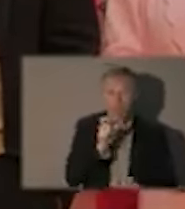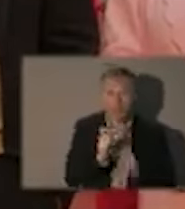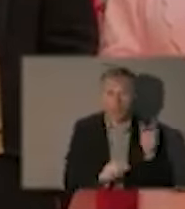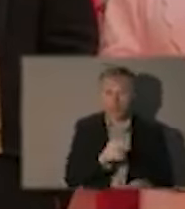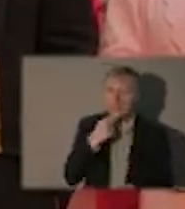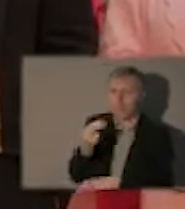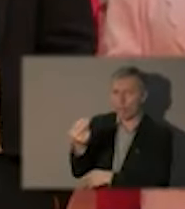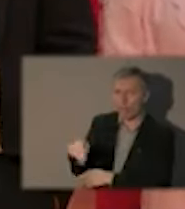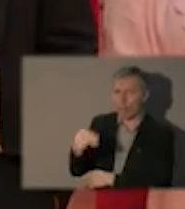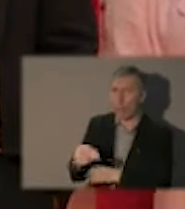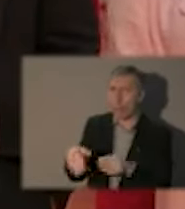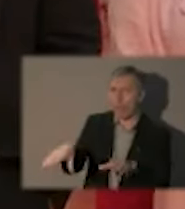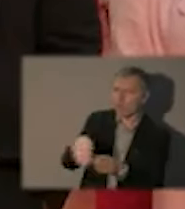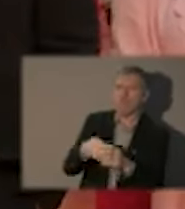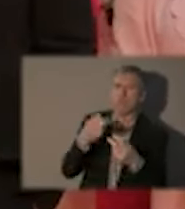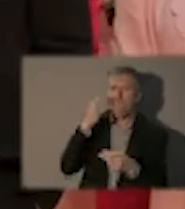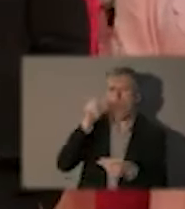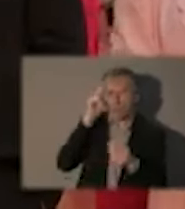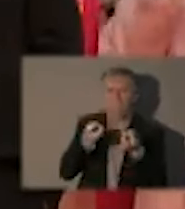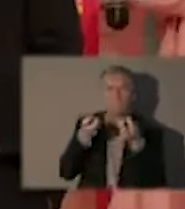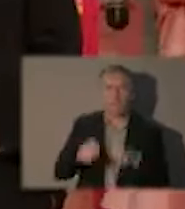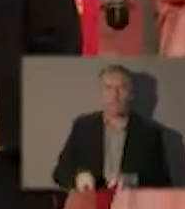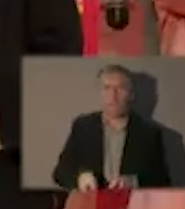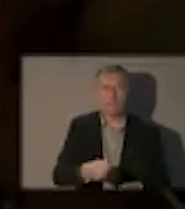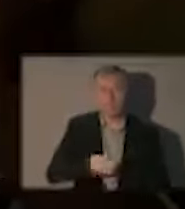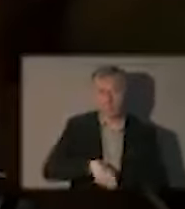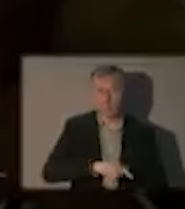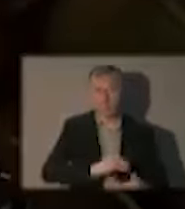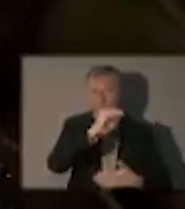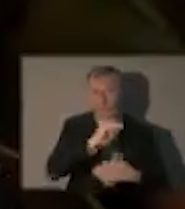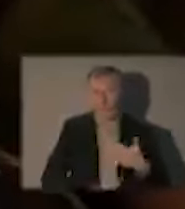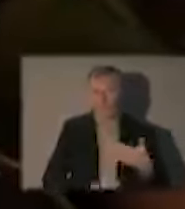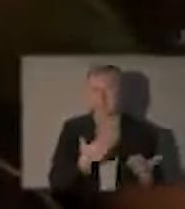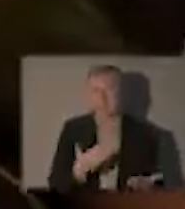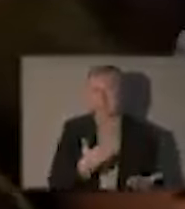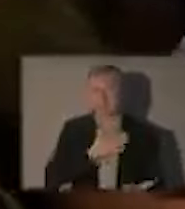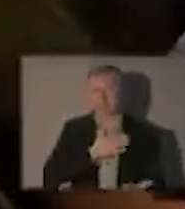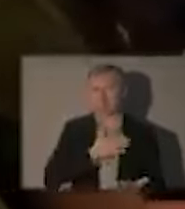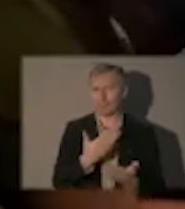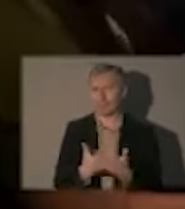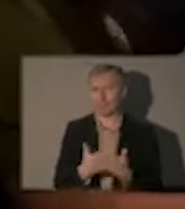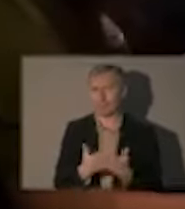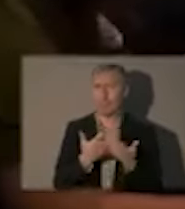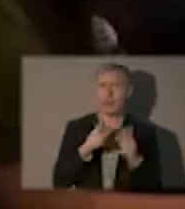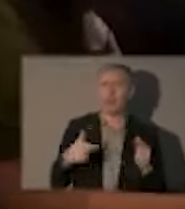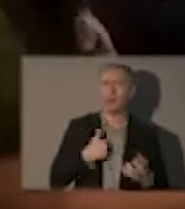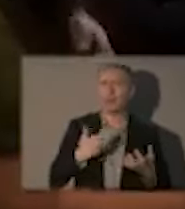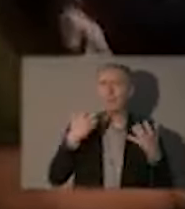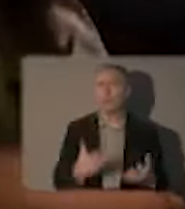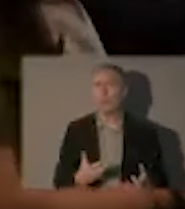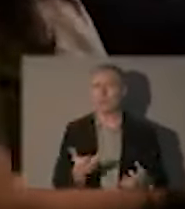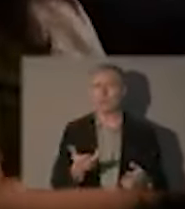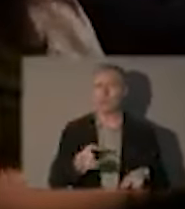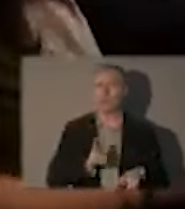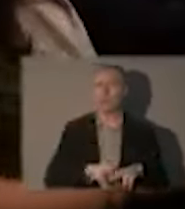non à cette Europe-là. Et notre liste, c'est aussi une liste, j'ai fini, qui veut réparer